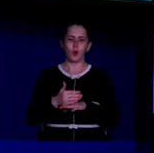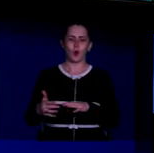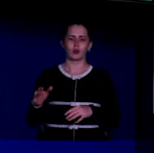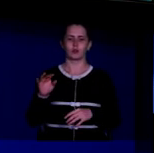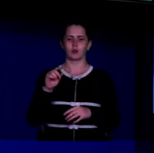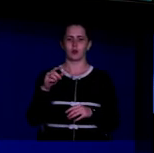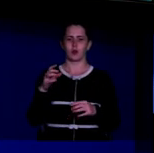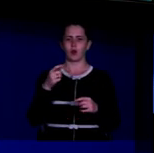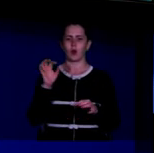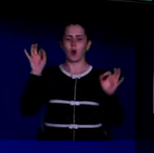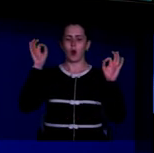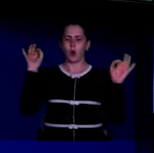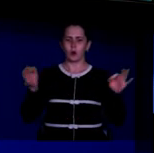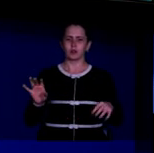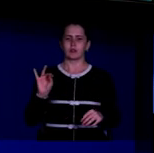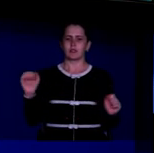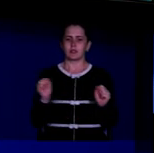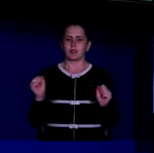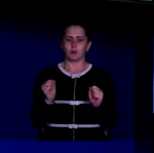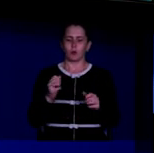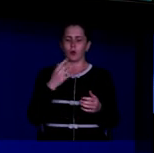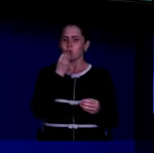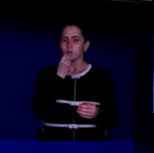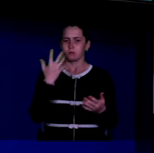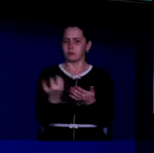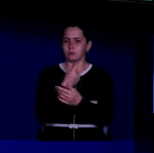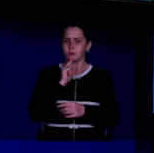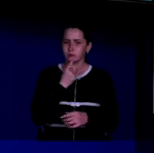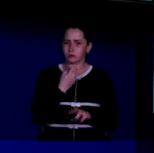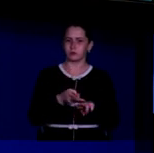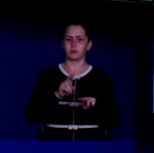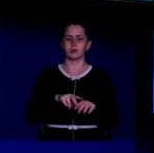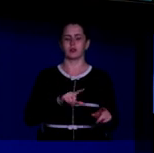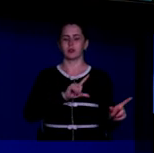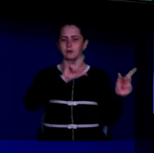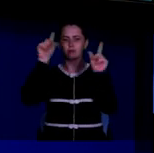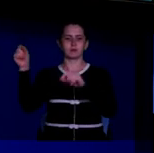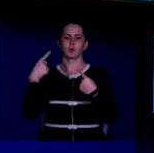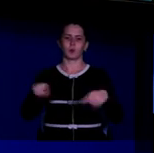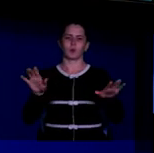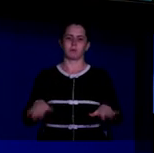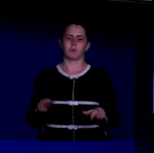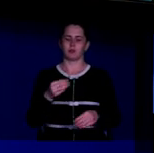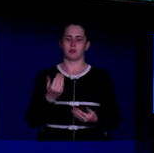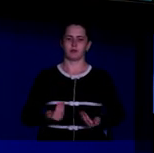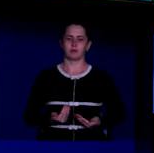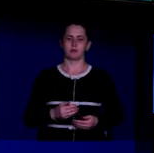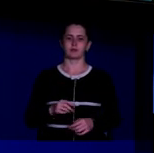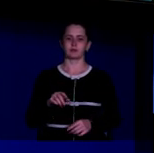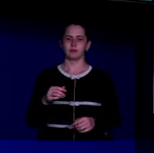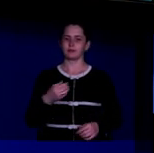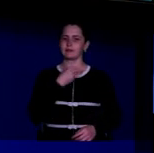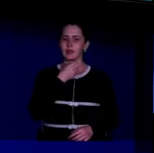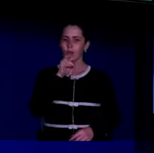и зимой себе корм и улетают на юг, где много корма. Дикая утка